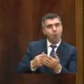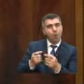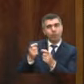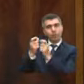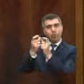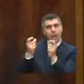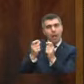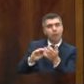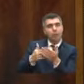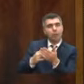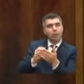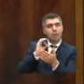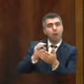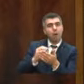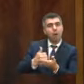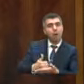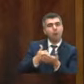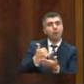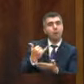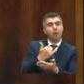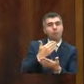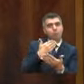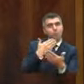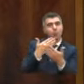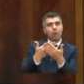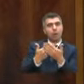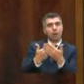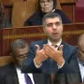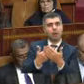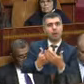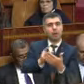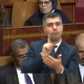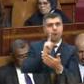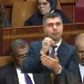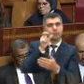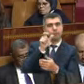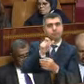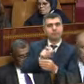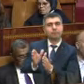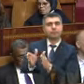لما تبقى من هذه الولاية. شكرا للسيدة النائبة، شكرا لك.